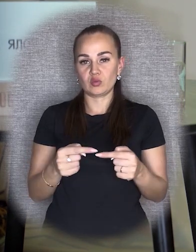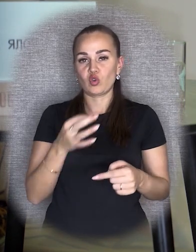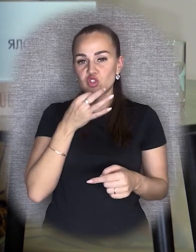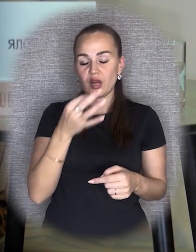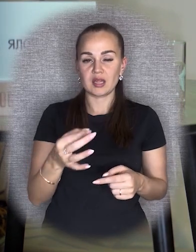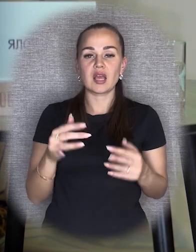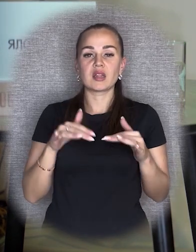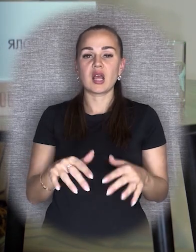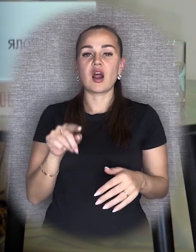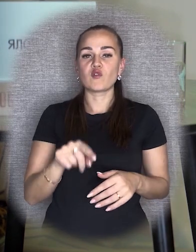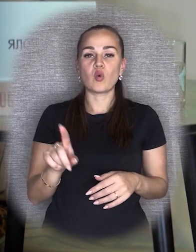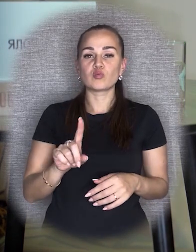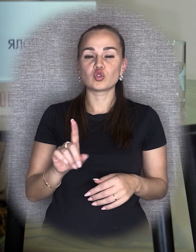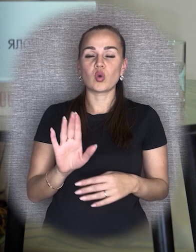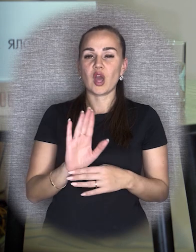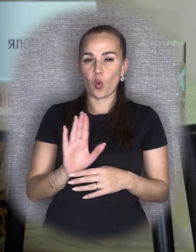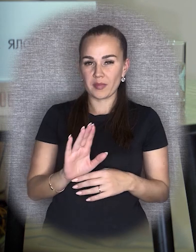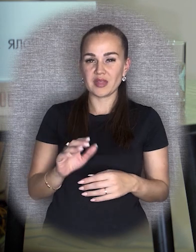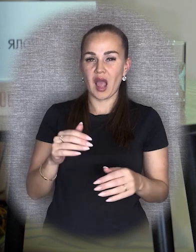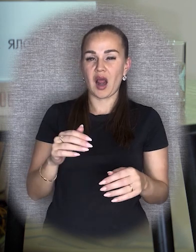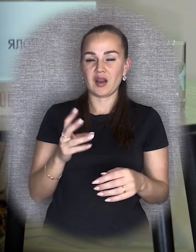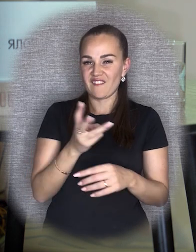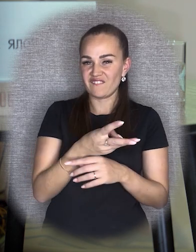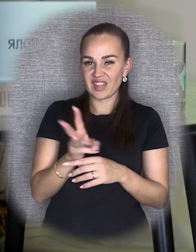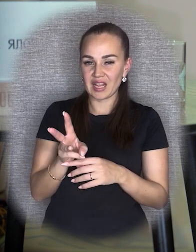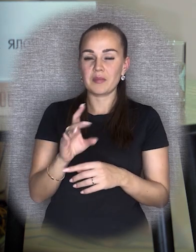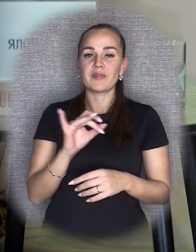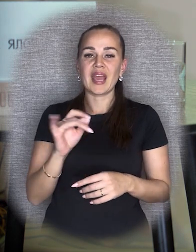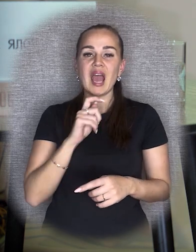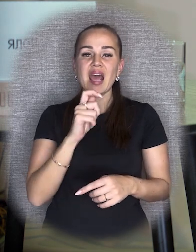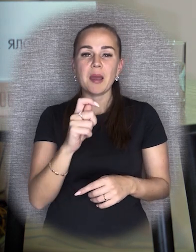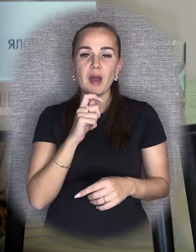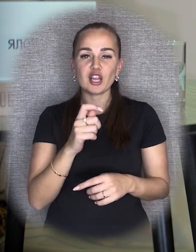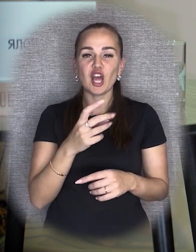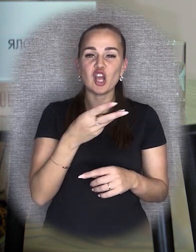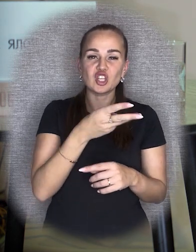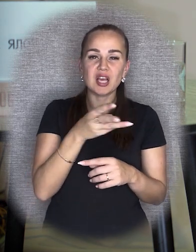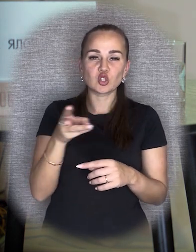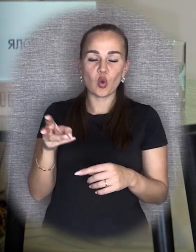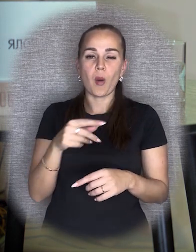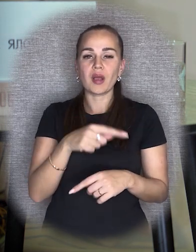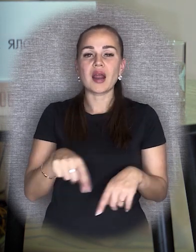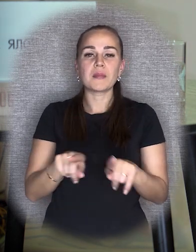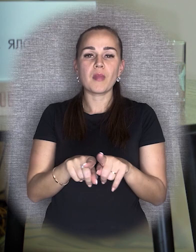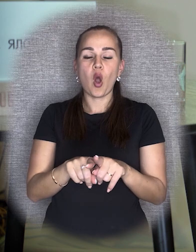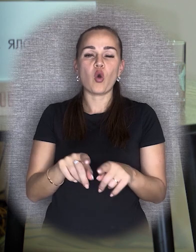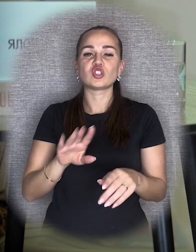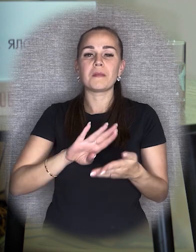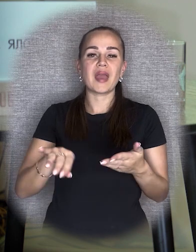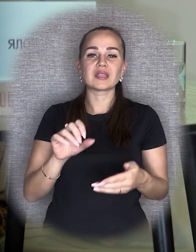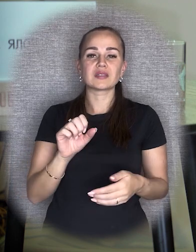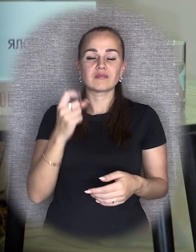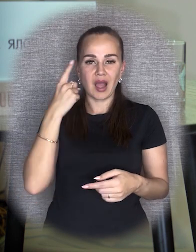том, что документальная хроника и репортажная съемка, они как будто бы без автора.